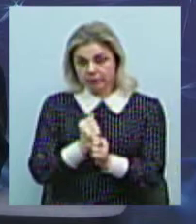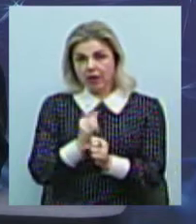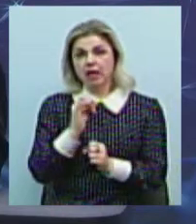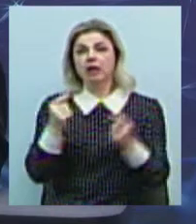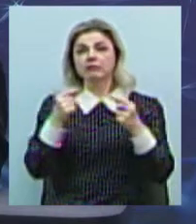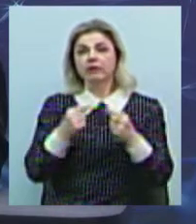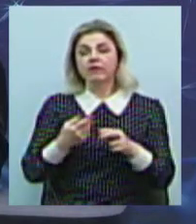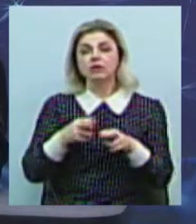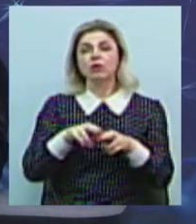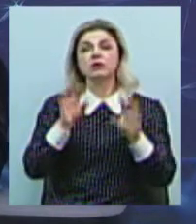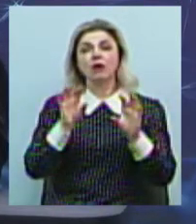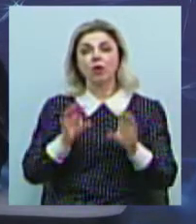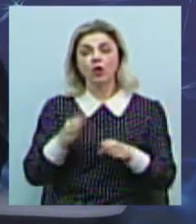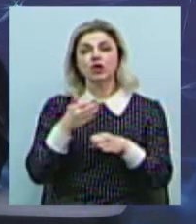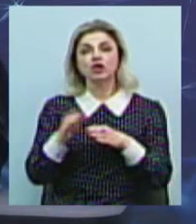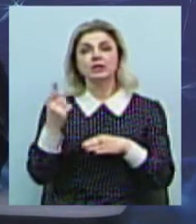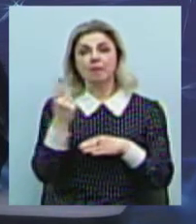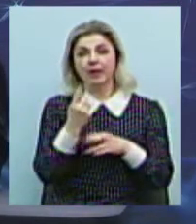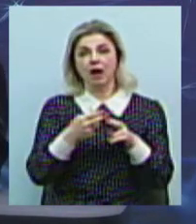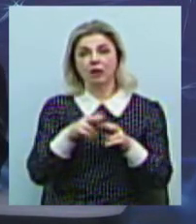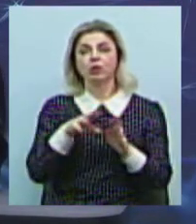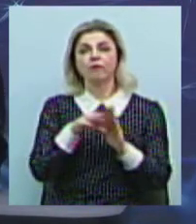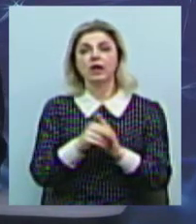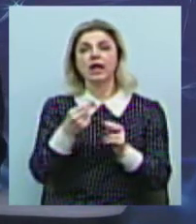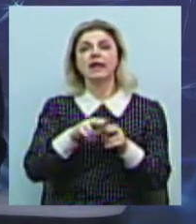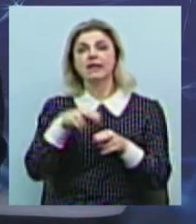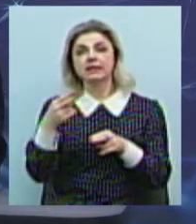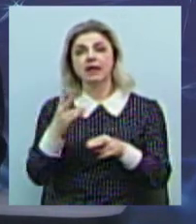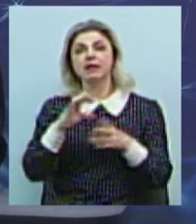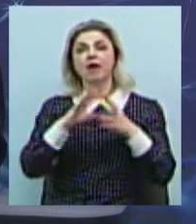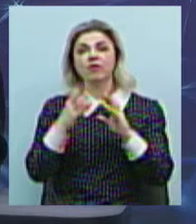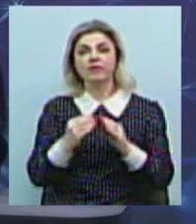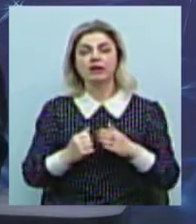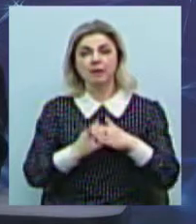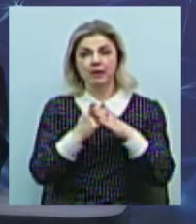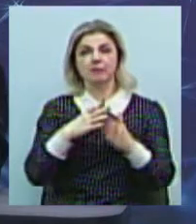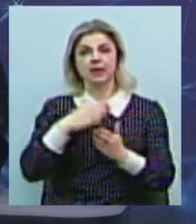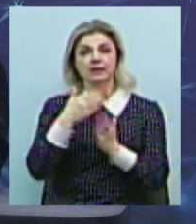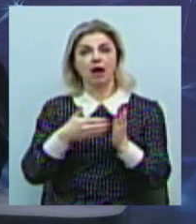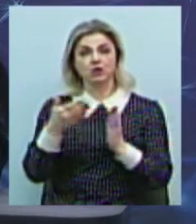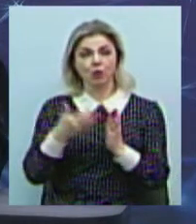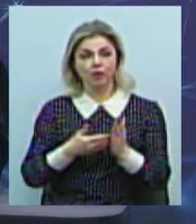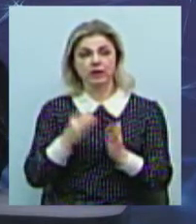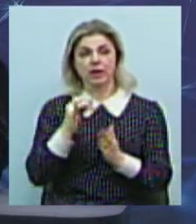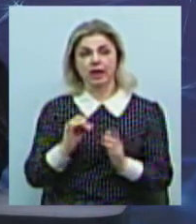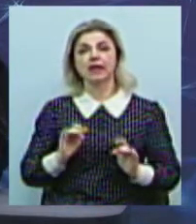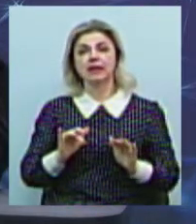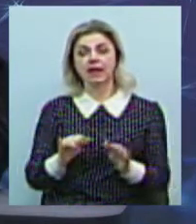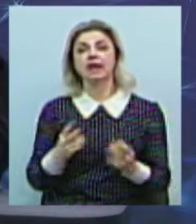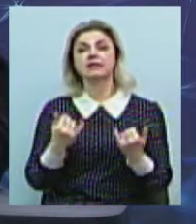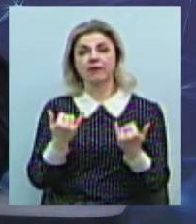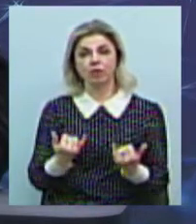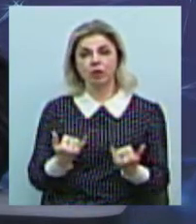закону частина перша, яка передбачала індексацію на загальних підставах, була скасована і діє на сьогоднішній